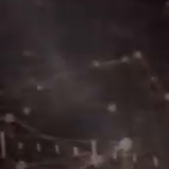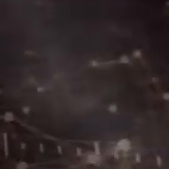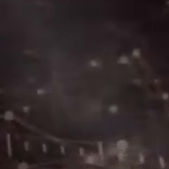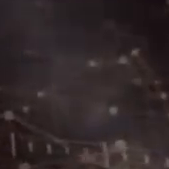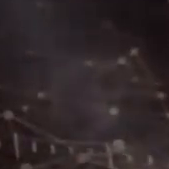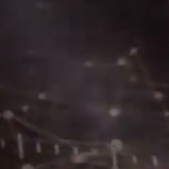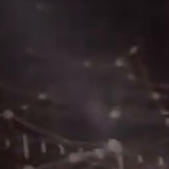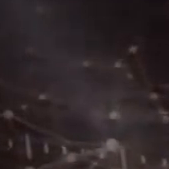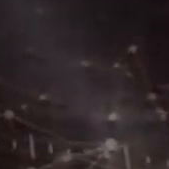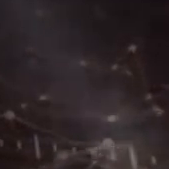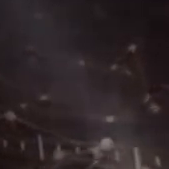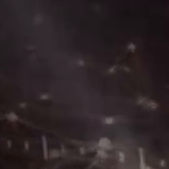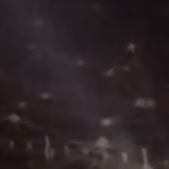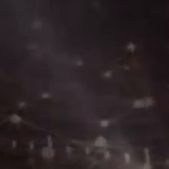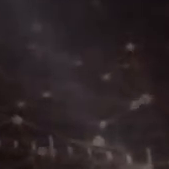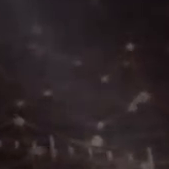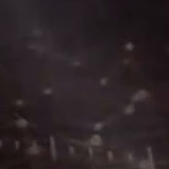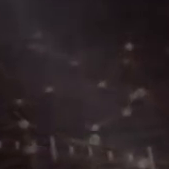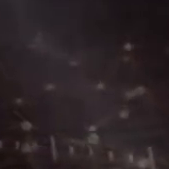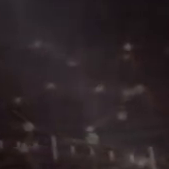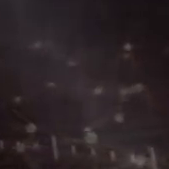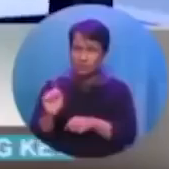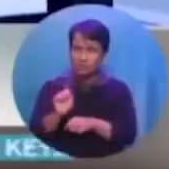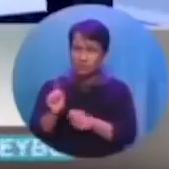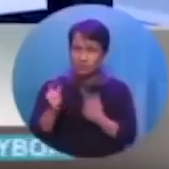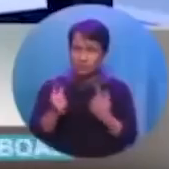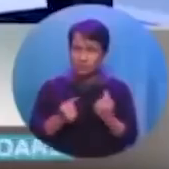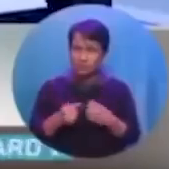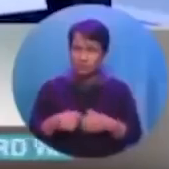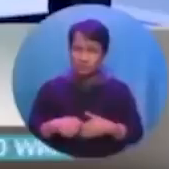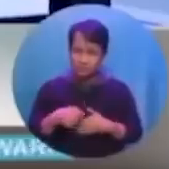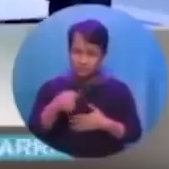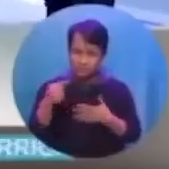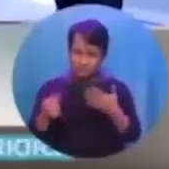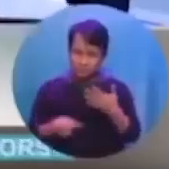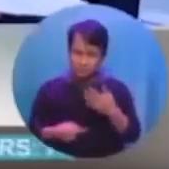po yung pagdukot sa kanya dyan po sa kanyang workplace?